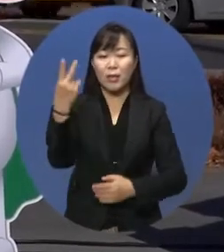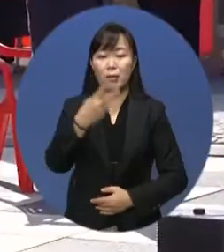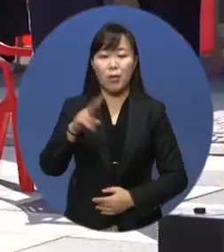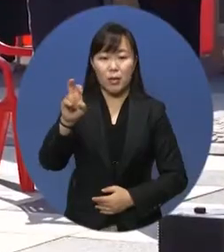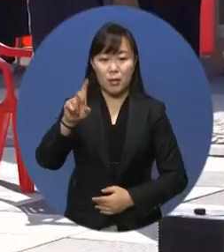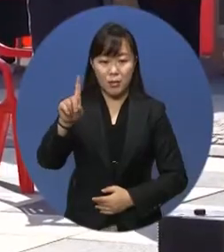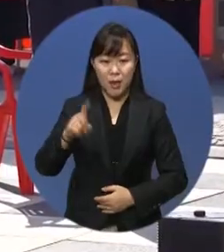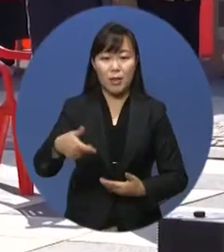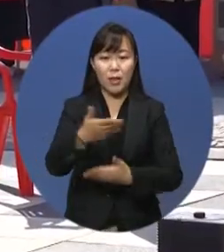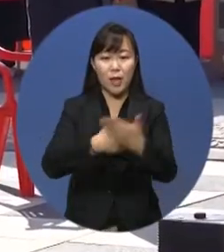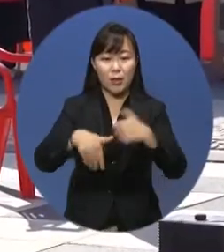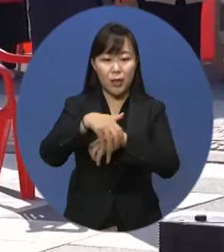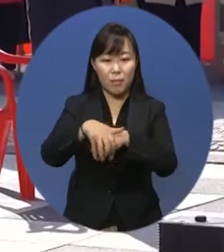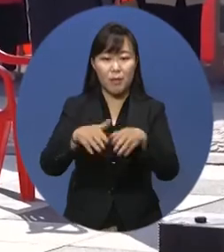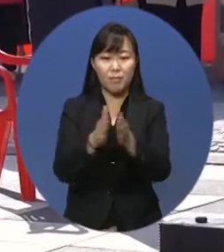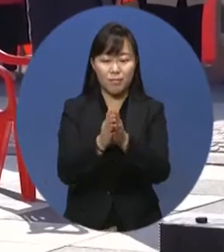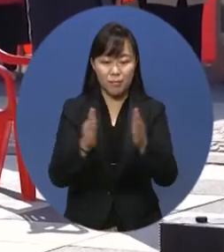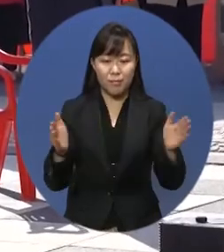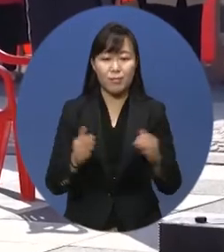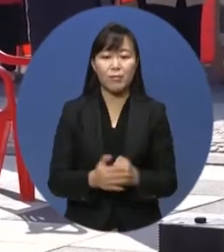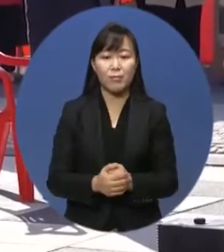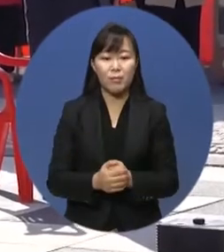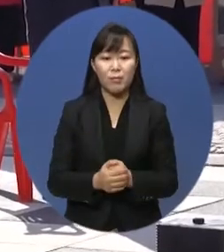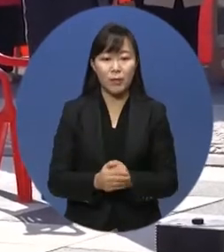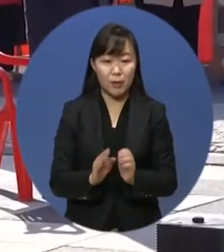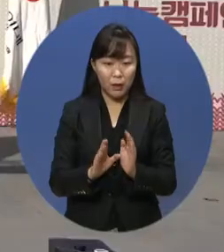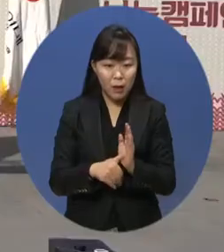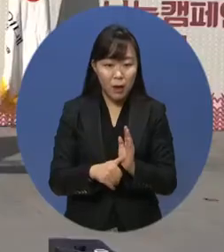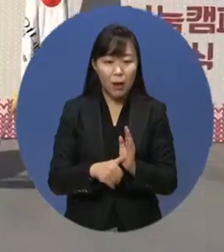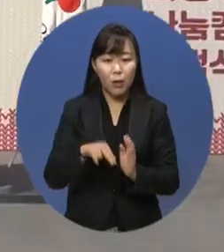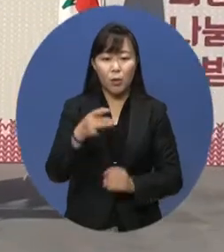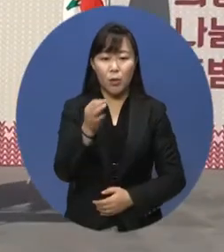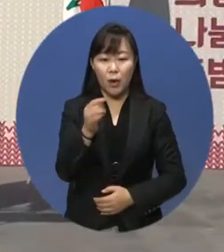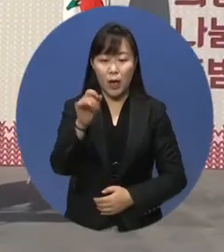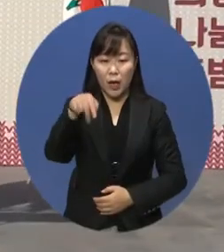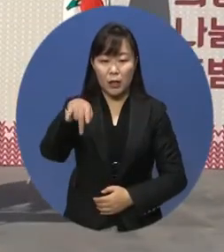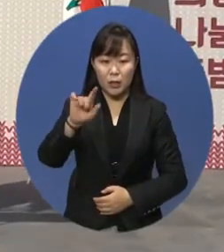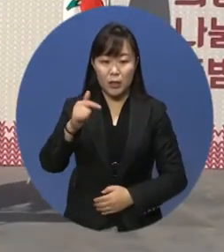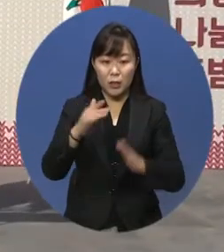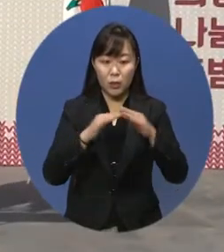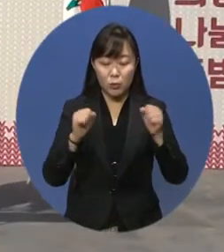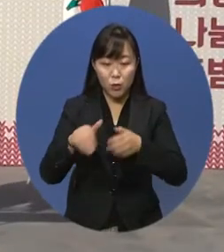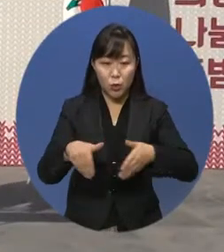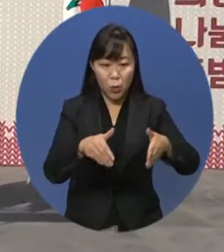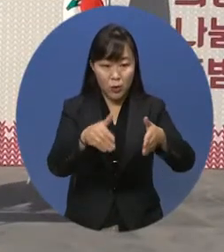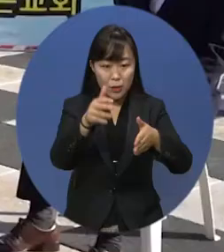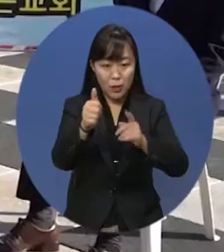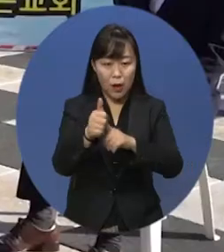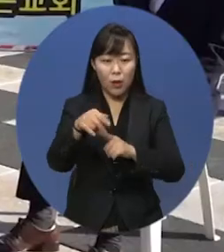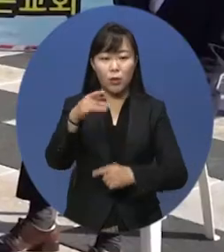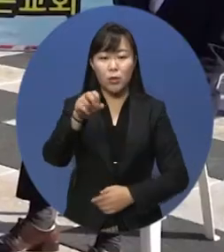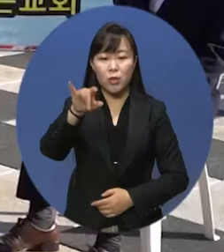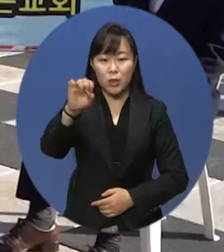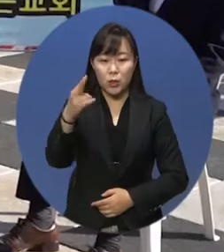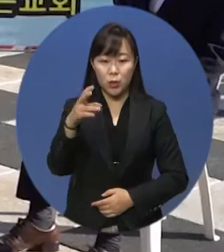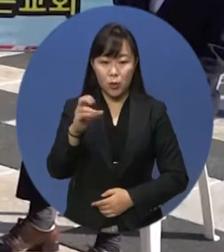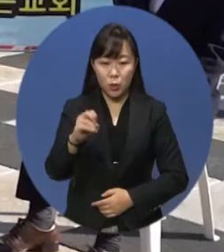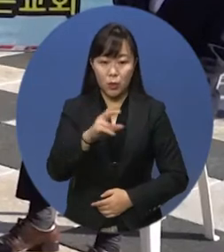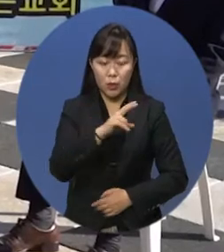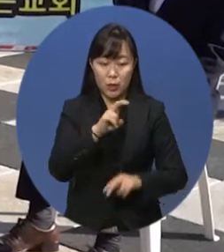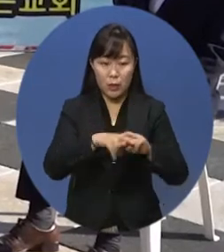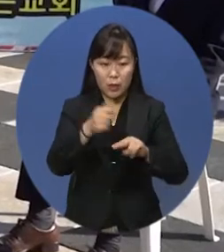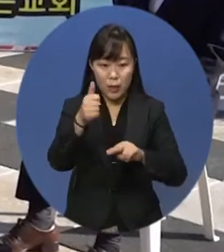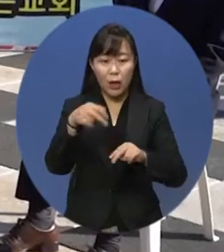나눔 캠페인이 시작됐습니다. 이날 행사에는 송하진 전북도지사, 송지용 전북도의회 의장,